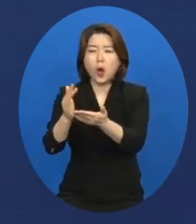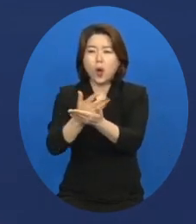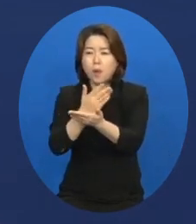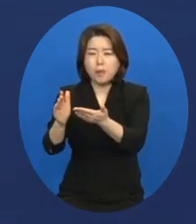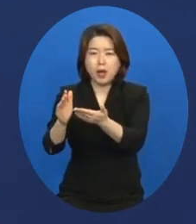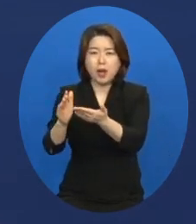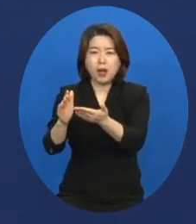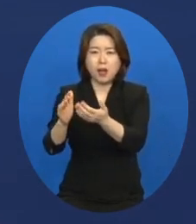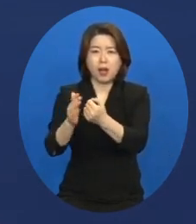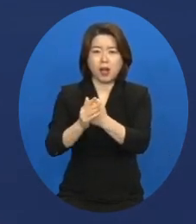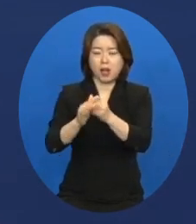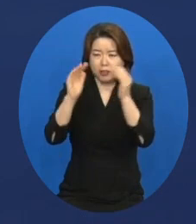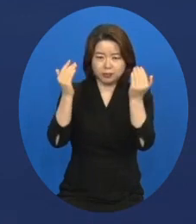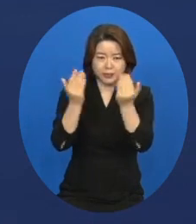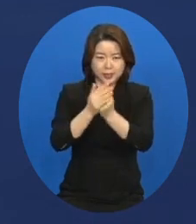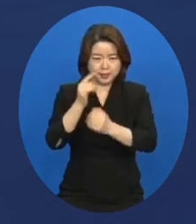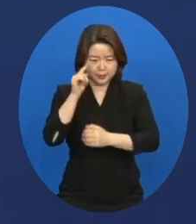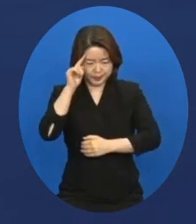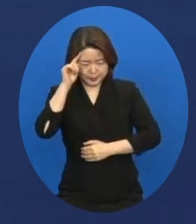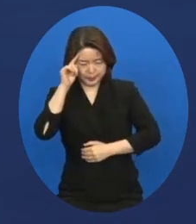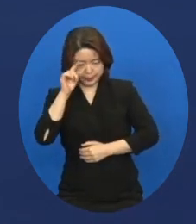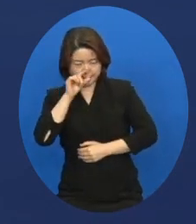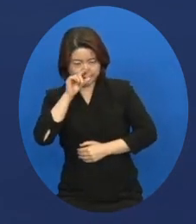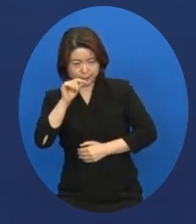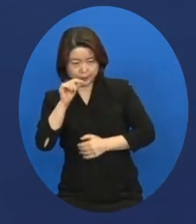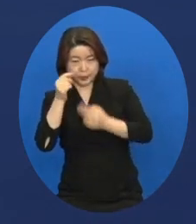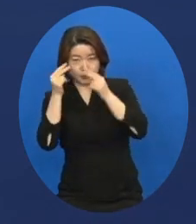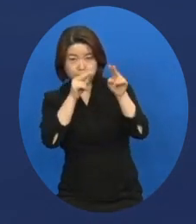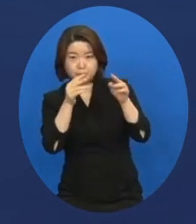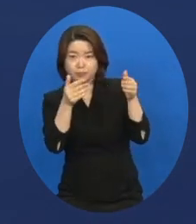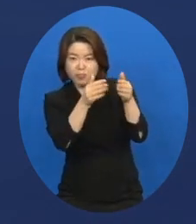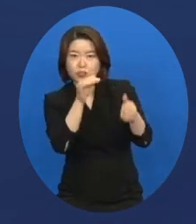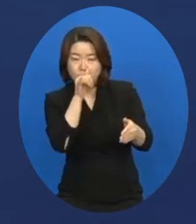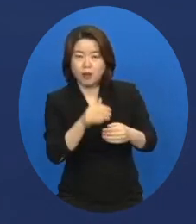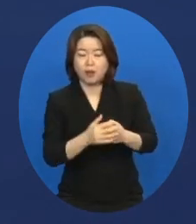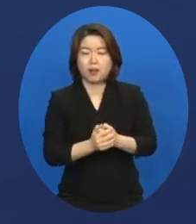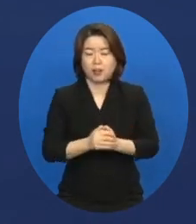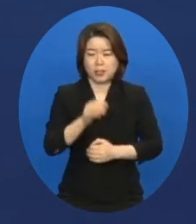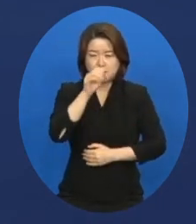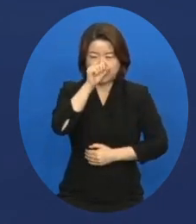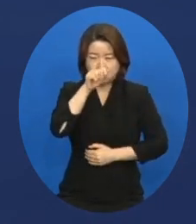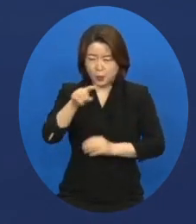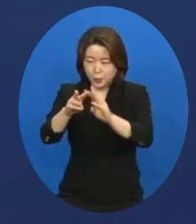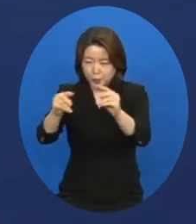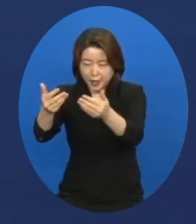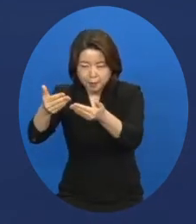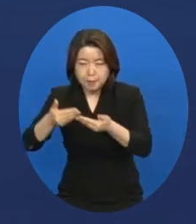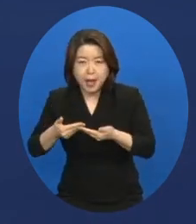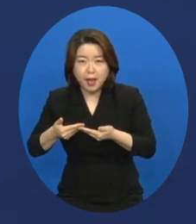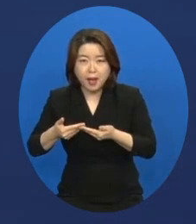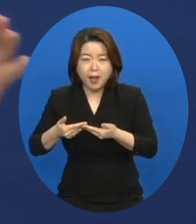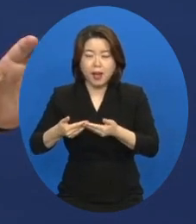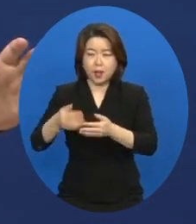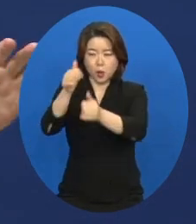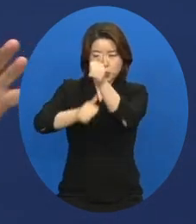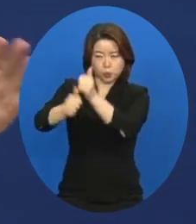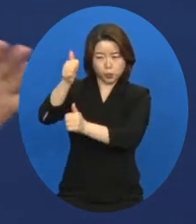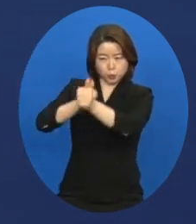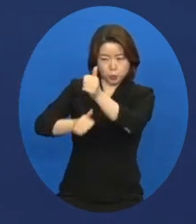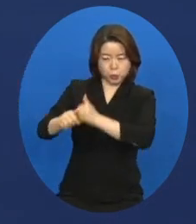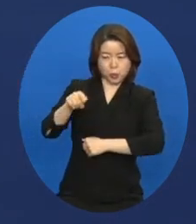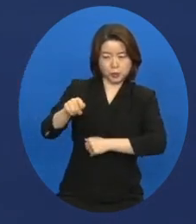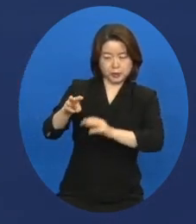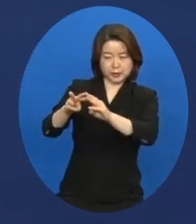배분할지 다들 예민하지 않았겠습니까? 좋은 땅을 받으면 후손 대대로